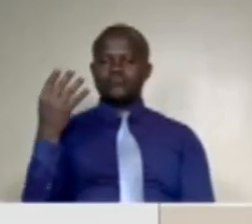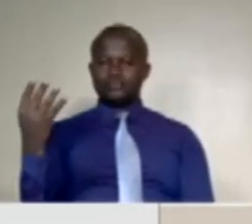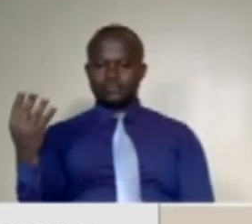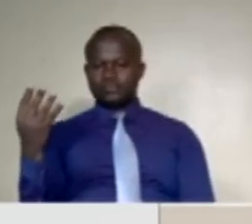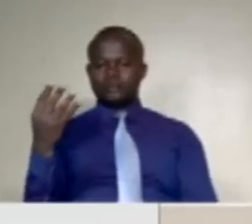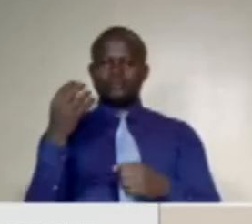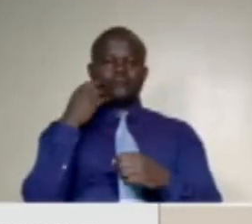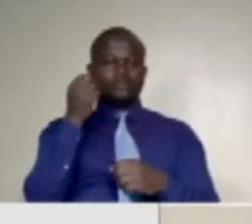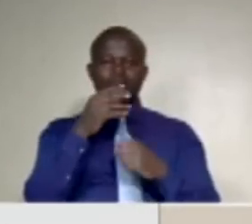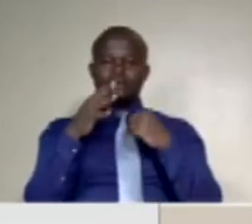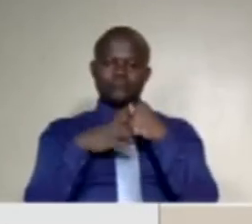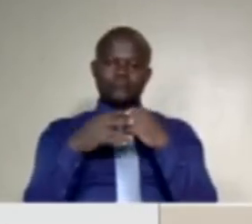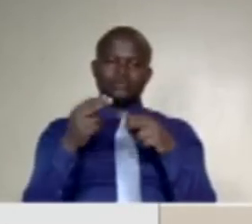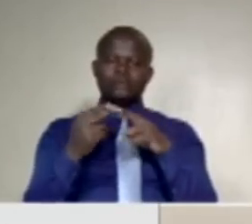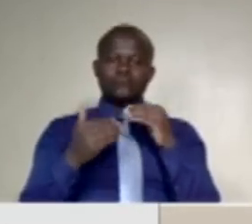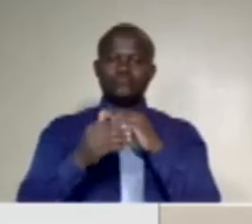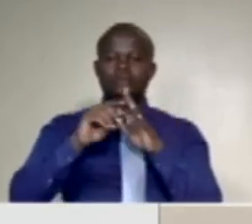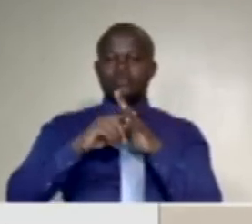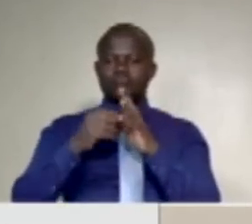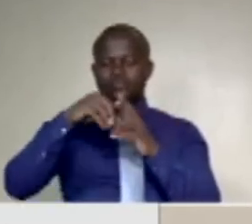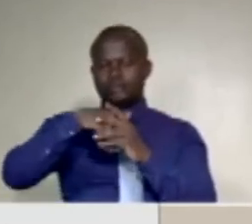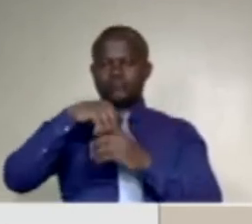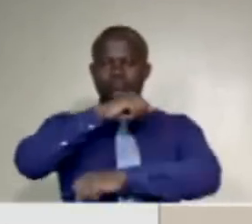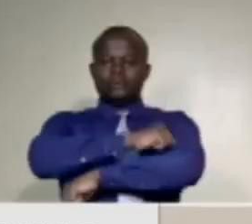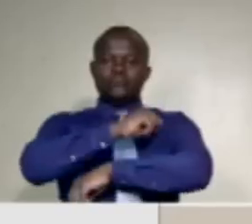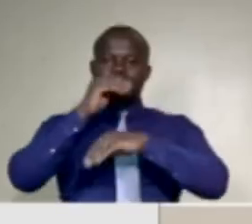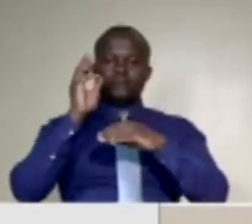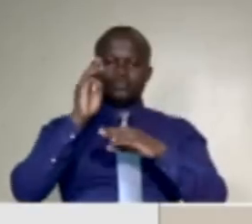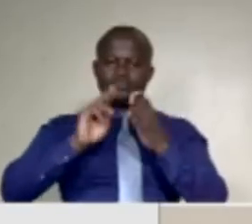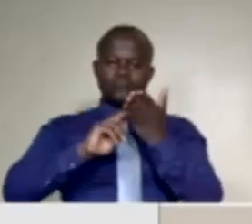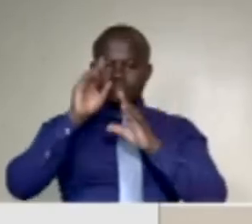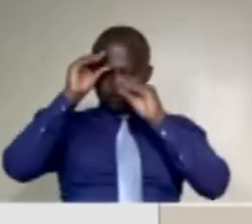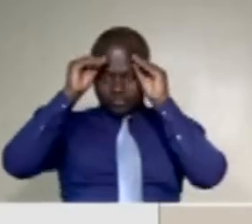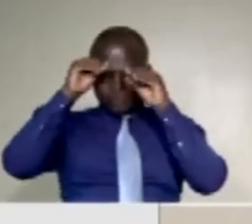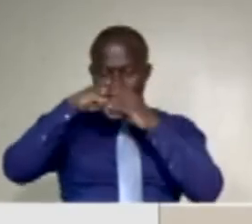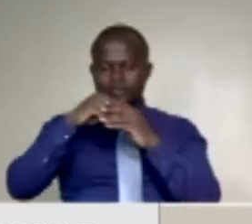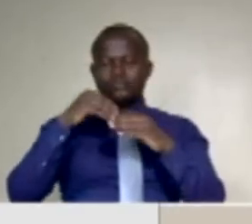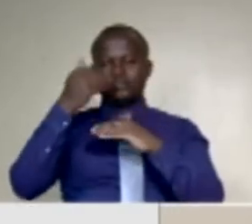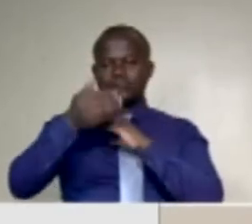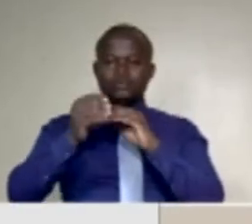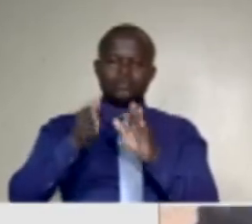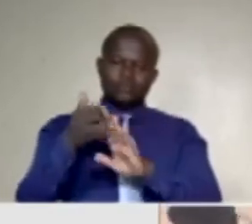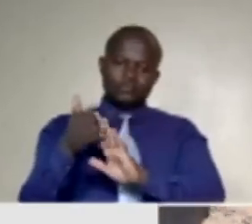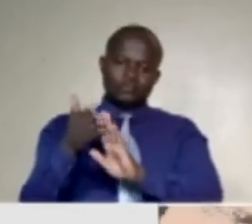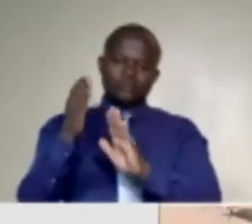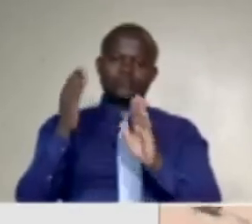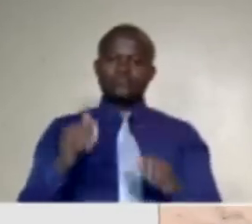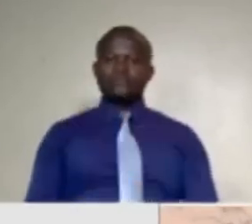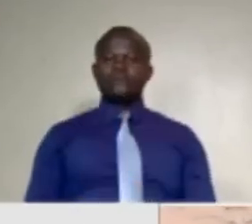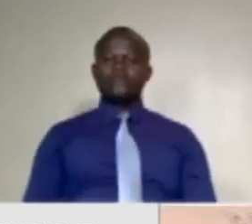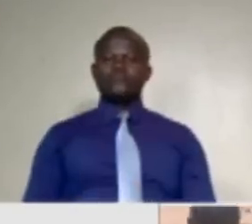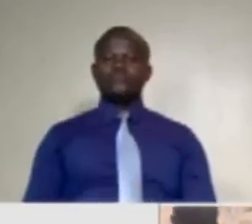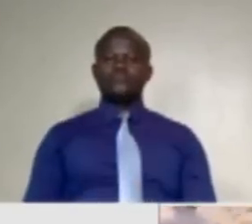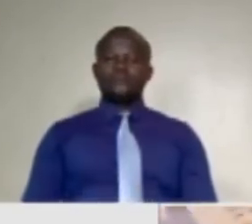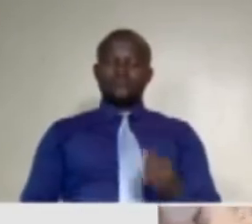2023-2024 mu kwezi kwa 9 tugiye kwinjiramo abanyeshuri bazabikoresha babyigiramo. Rero turi kwihutisha ibiri